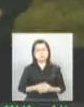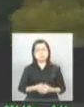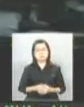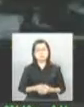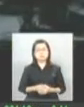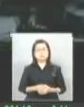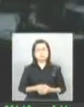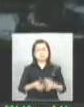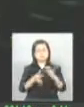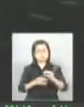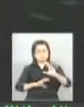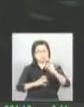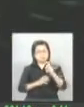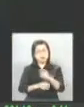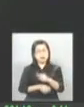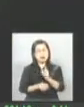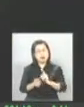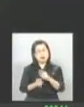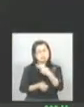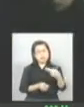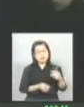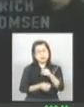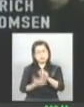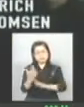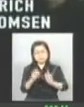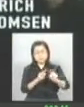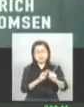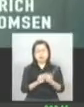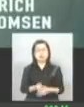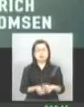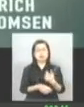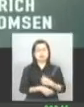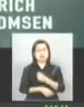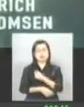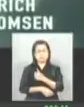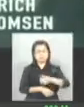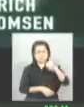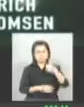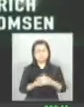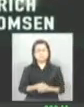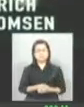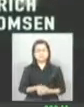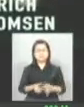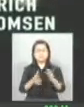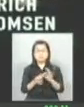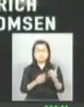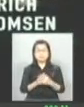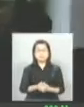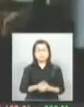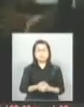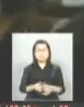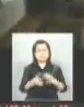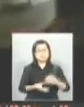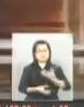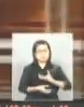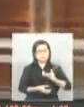สาขาภาพยนตร์ภาษาต่างประเทศยอดเยี่ยมได้แก่ตัวแทนจากประเทศเดนมาร์กอย่าง In a Better Worldเรื่องราวทางเลือกระหว่างการล้างแค้น